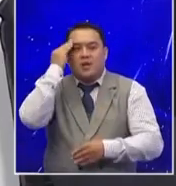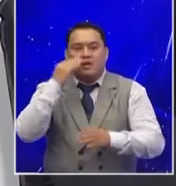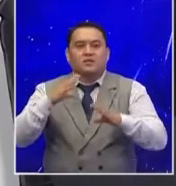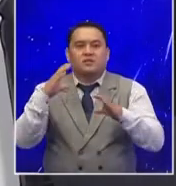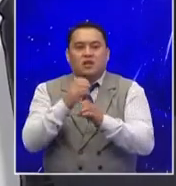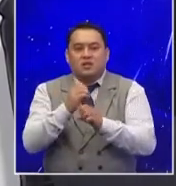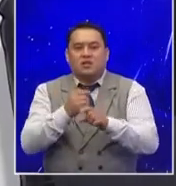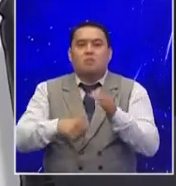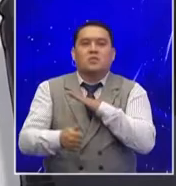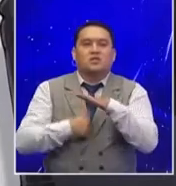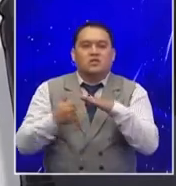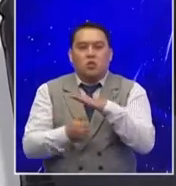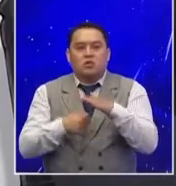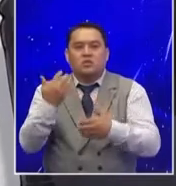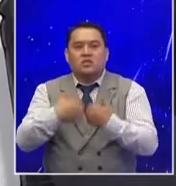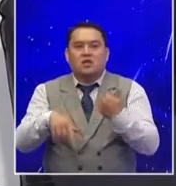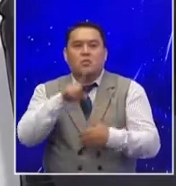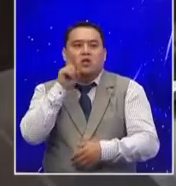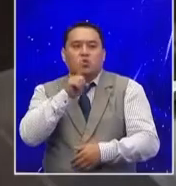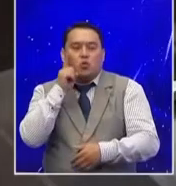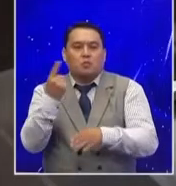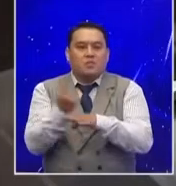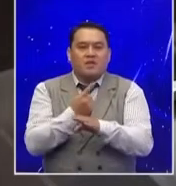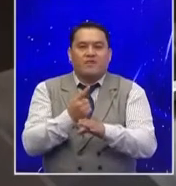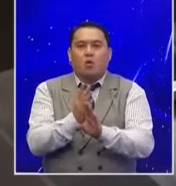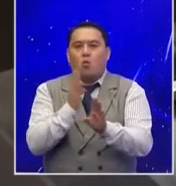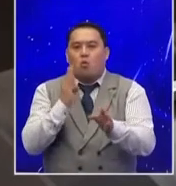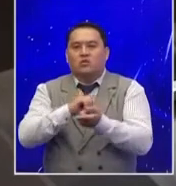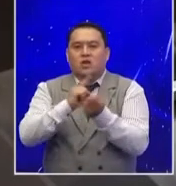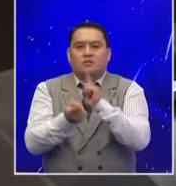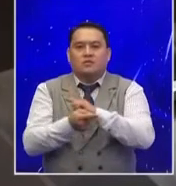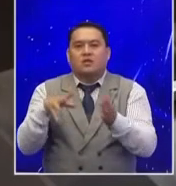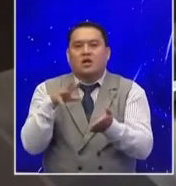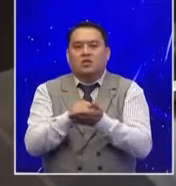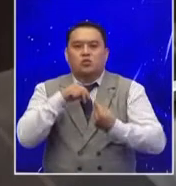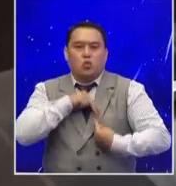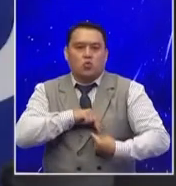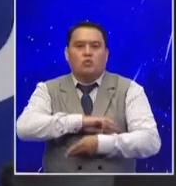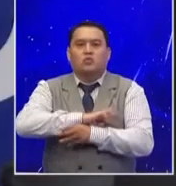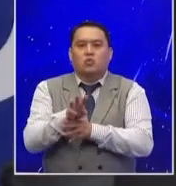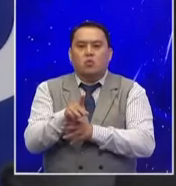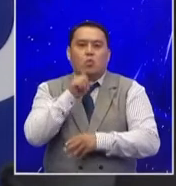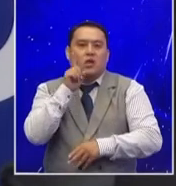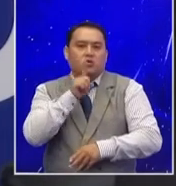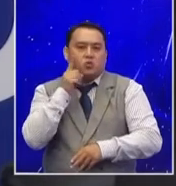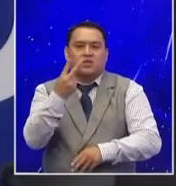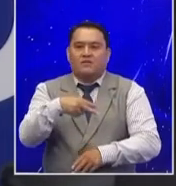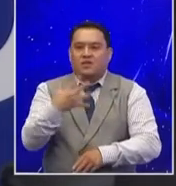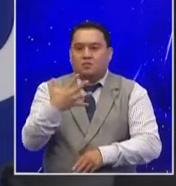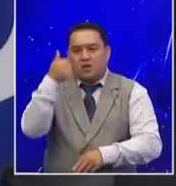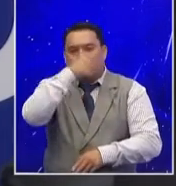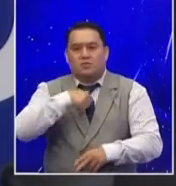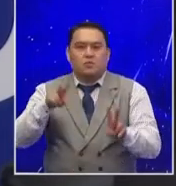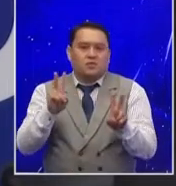снижению безработицы в среде молодежи. В первую очередь будет изменена программа занятости, трудоустройства и досуга молодежи